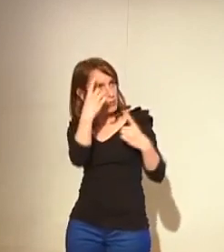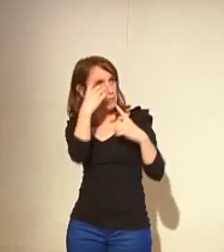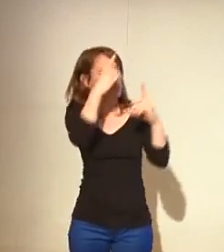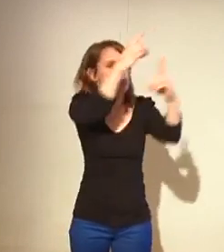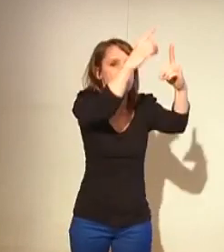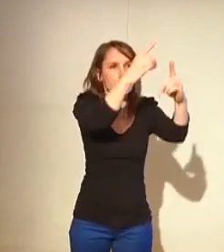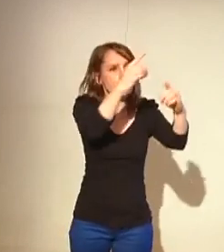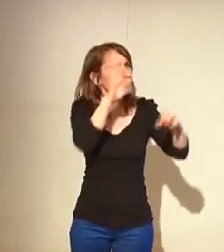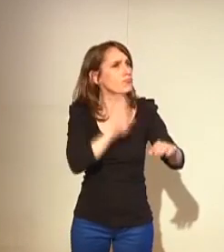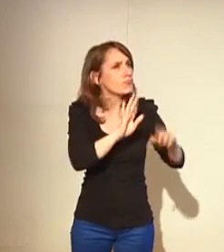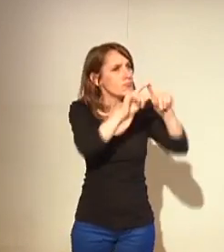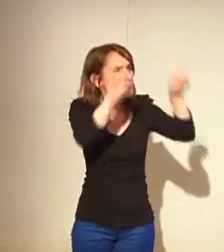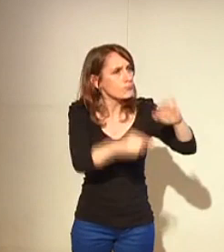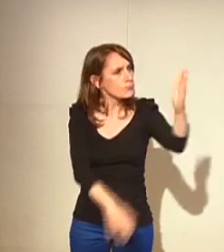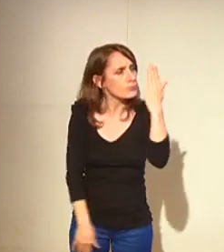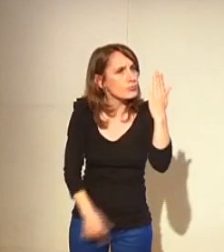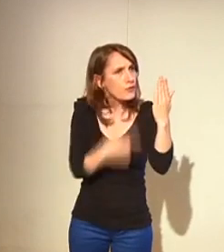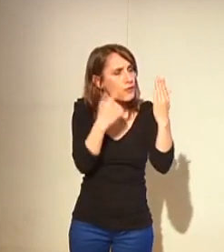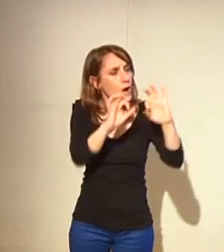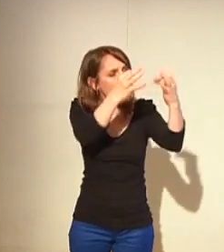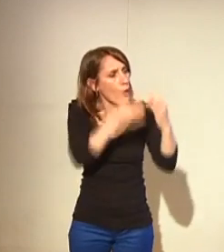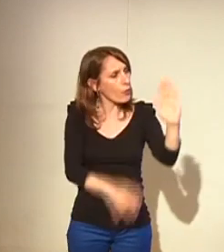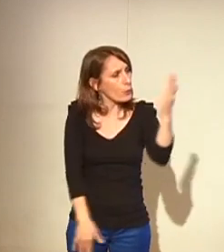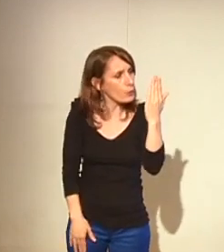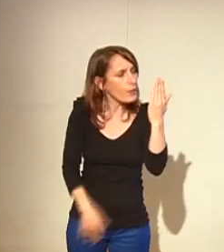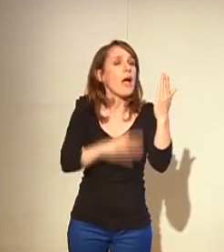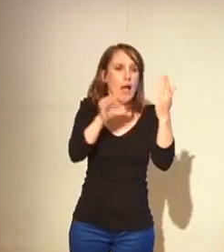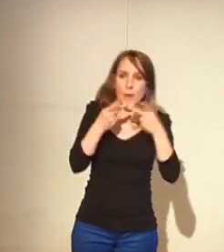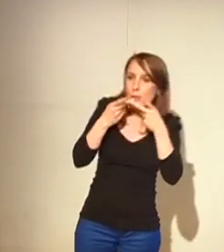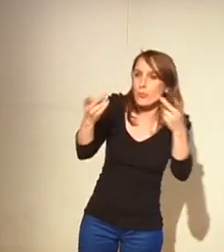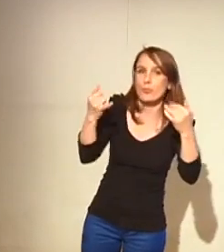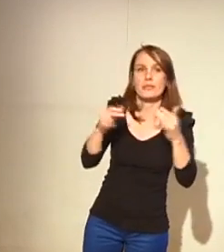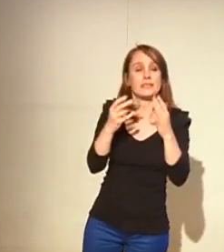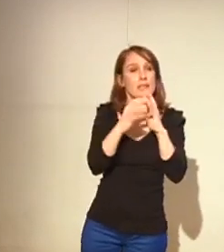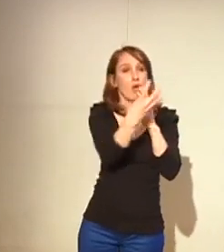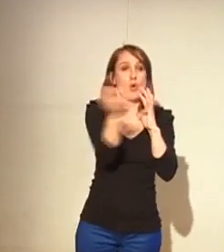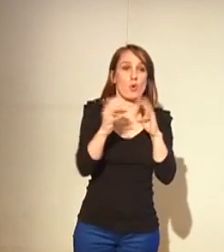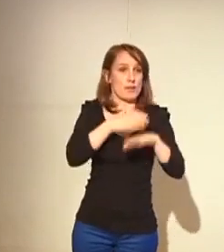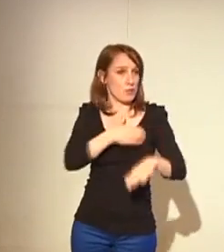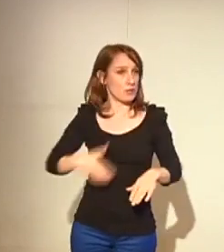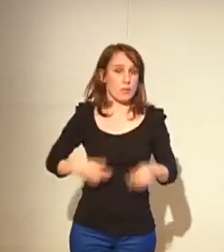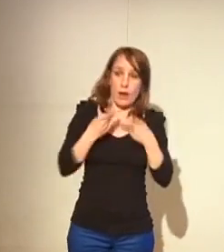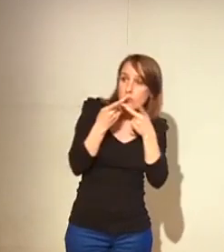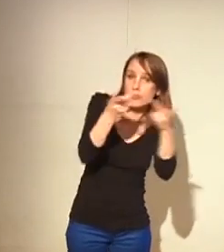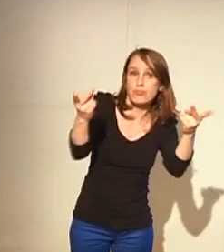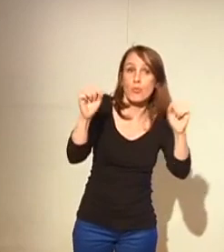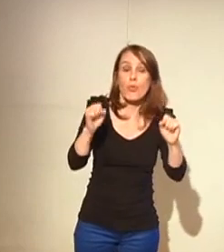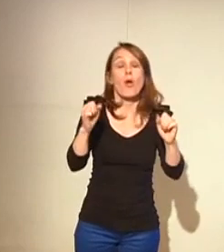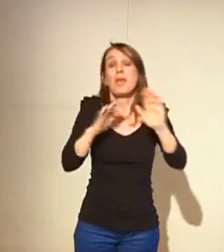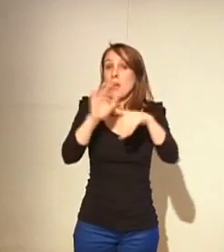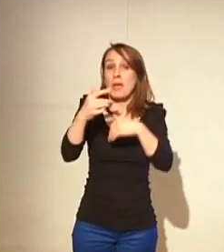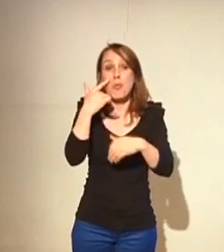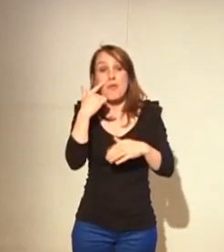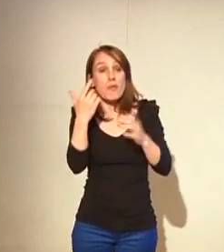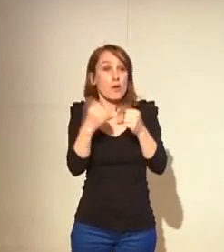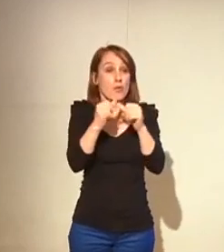des comptes et ensuite nous en rendrons compte devant les citoyens de Greno devant le conseil municipal si nous les obtenons et nous verrons si nous persistons à rester